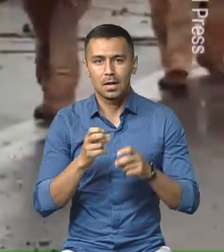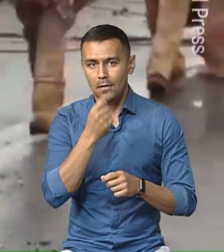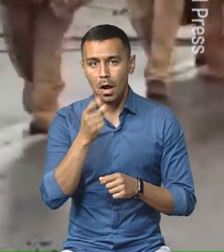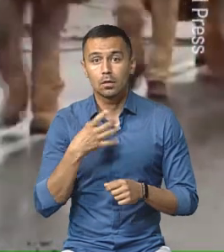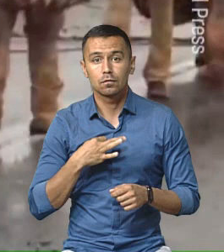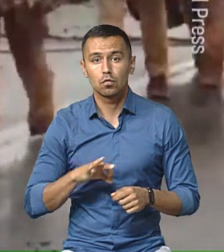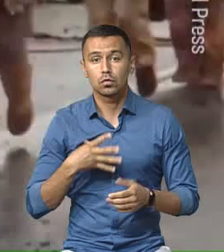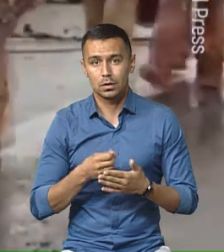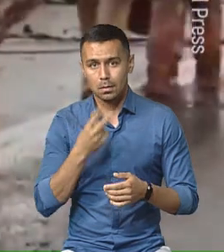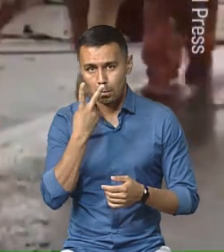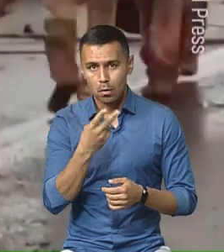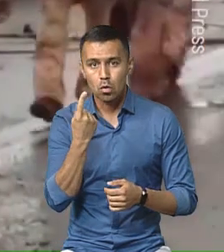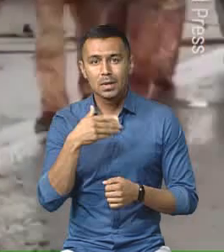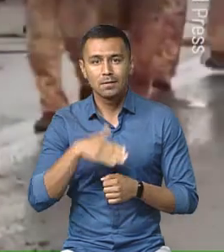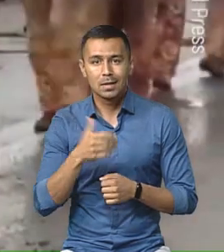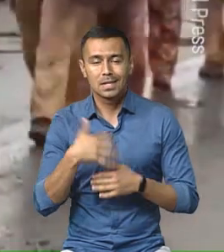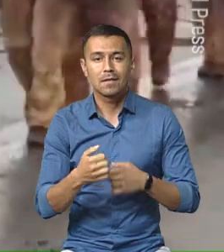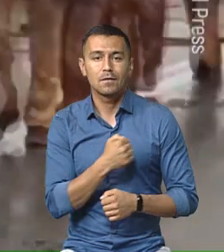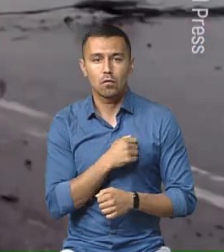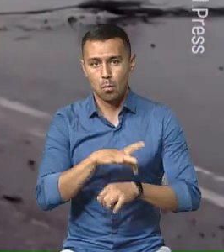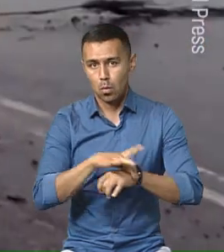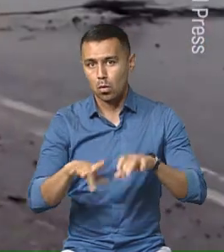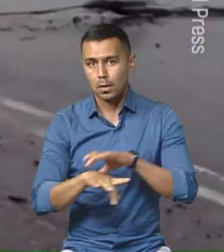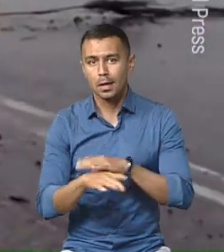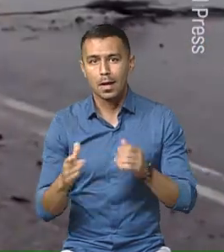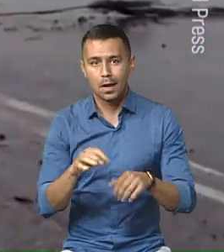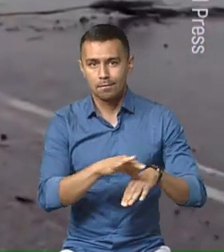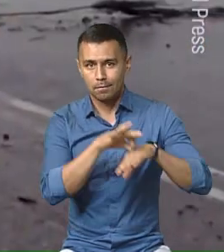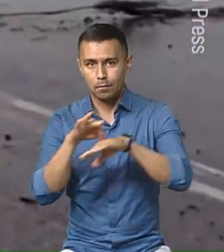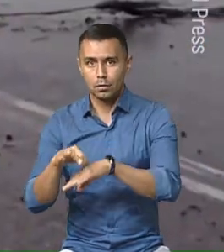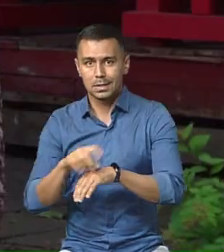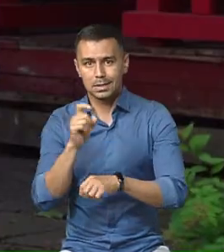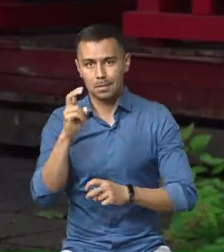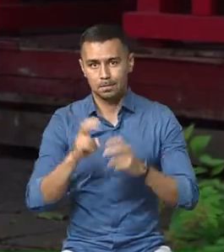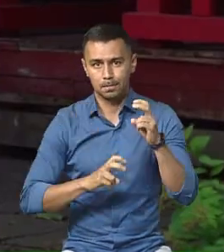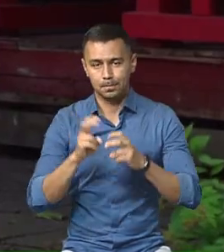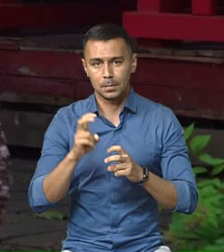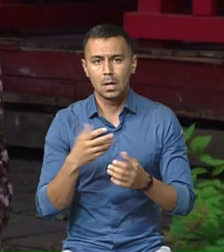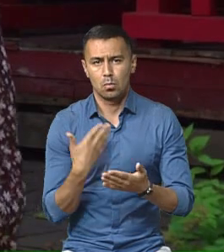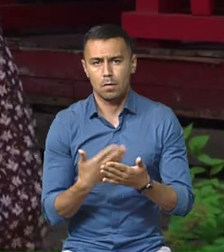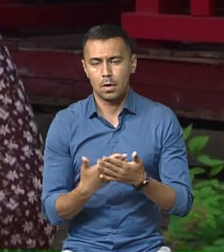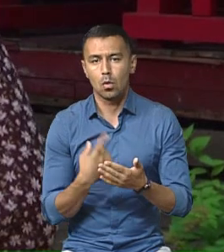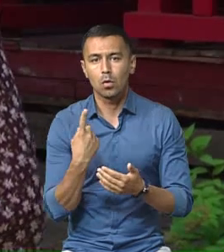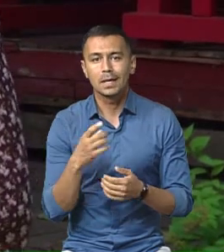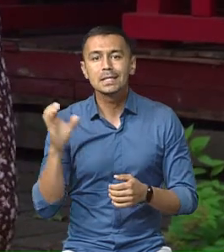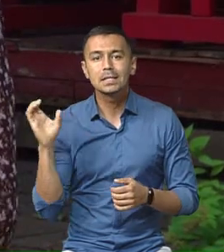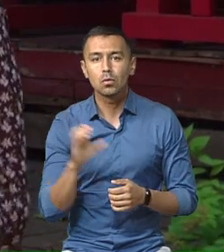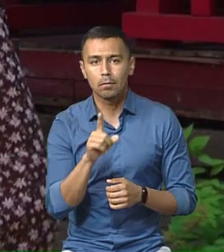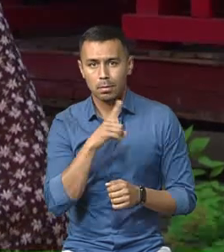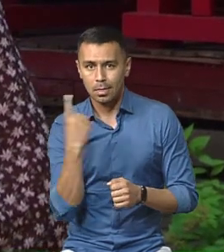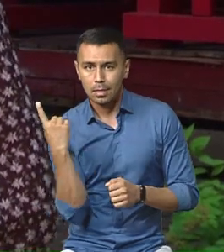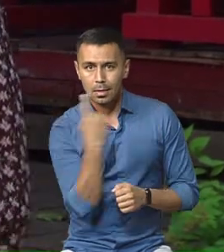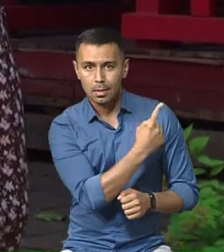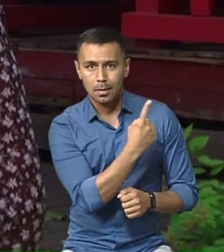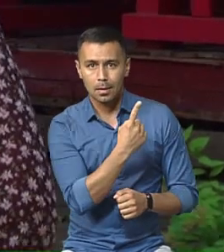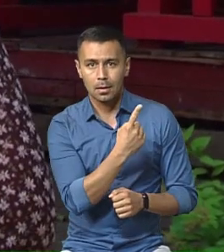Світлана розгледіла в одному з відео серед військовополонених, яких виводили з комбінату. Буквально там одна секунда він